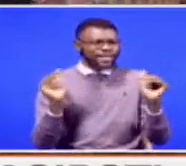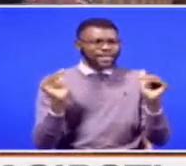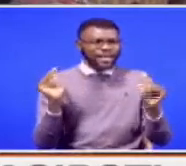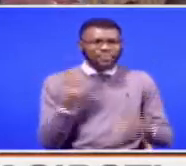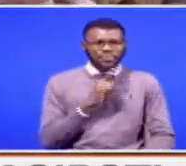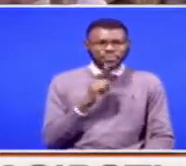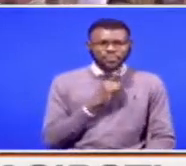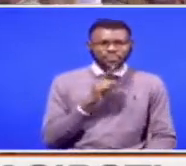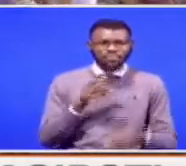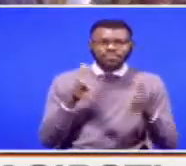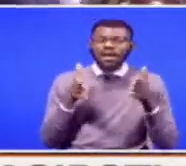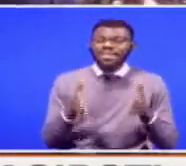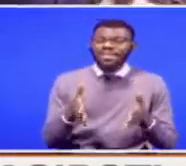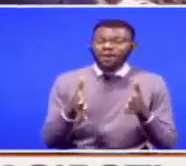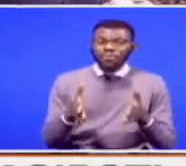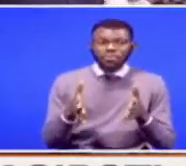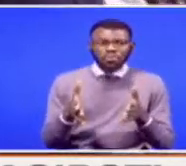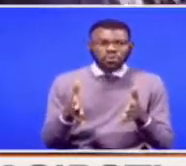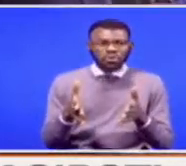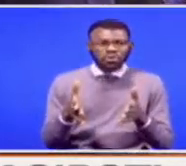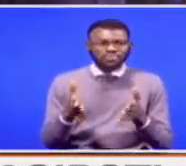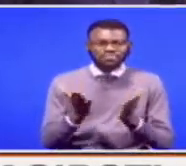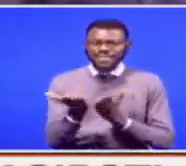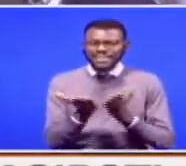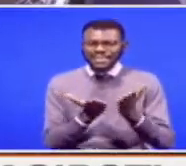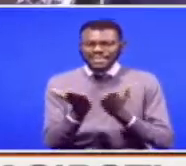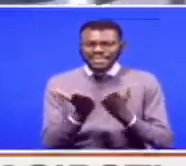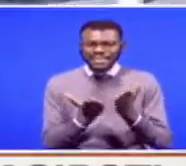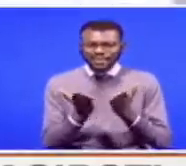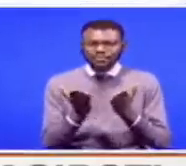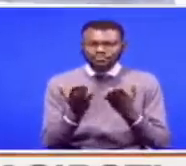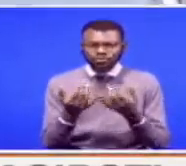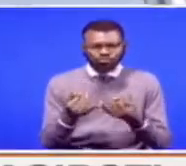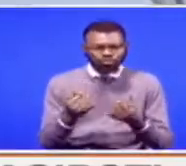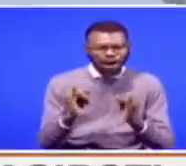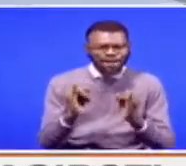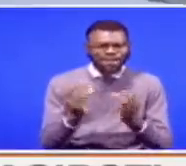sasa huenda hali ya kawaida na huduma zikaanza kulainika.